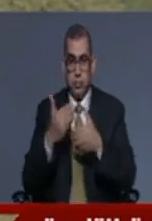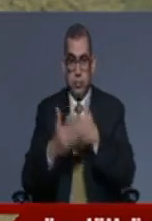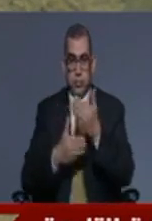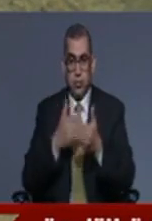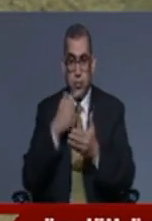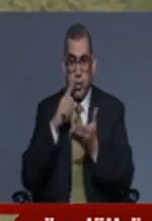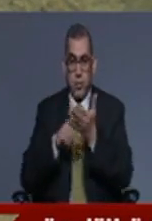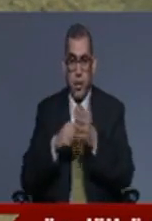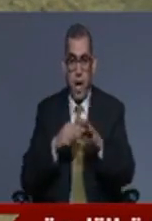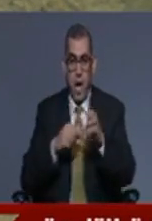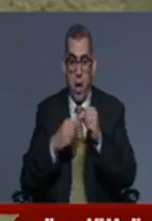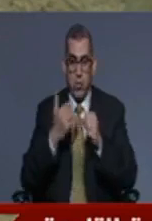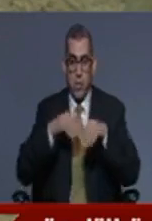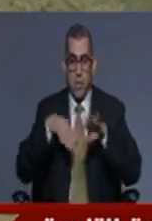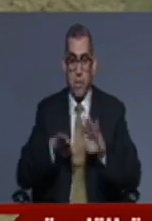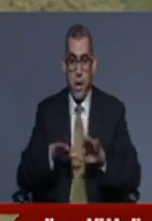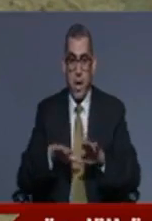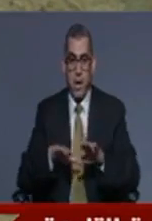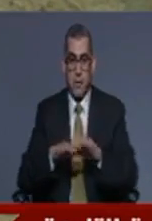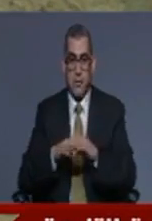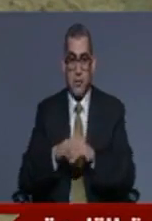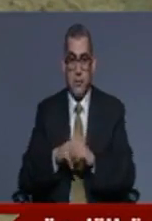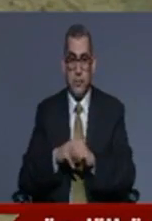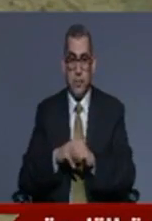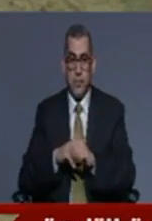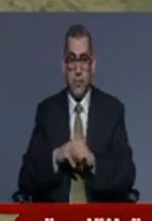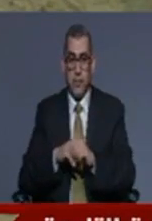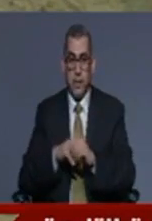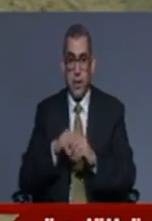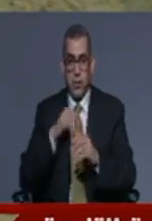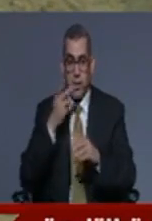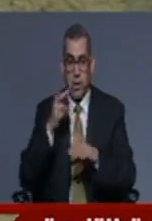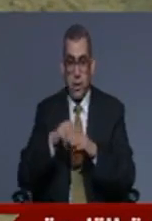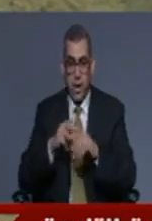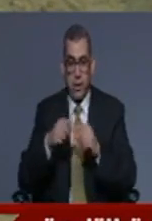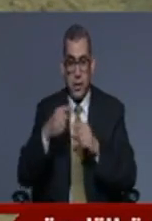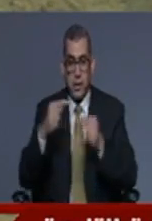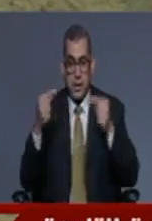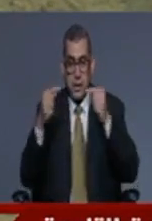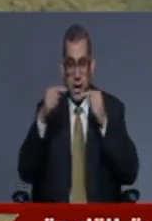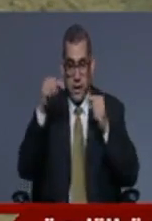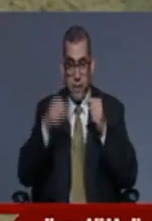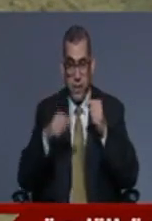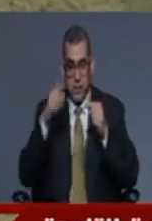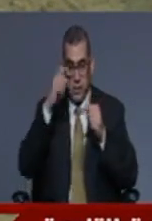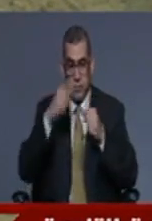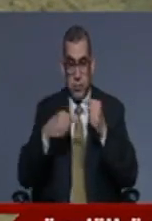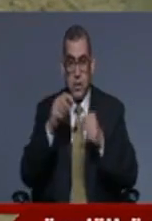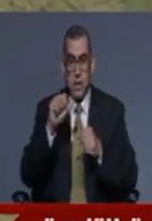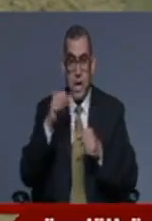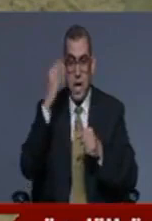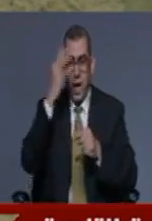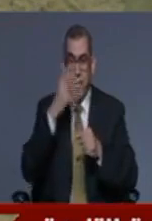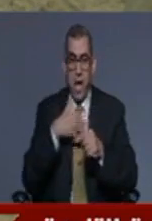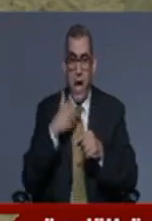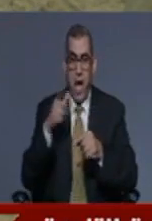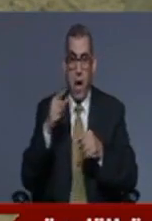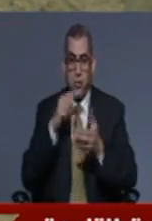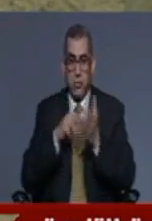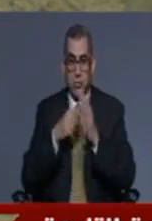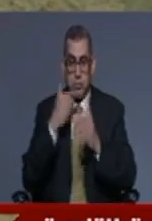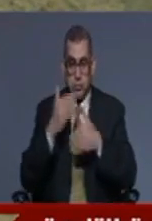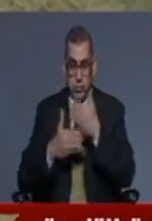والمتطلبات التي الناتجة عن التحديات تجعل الاتحاد الأفريقي مضطرا